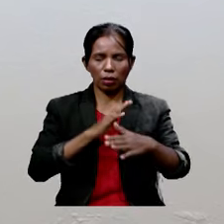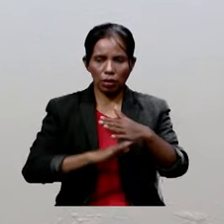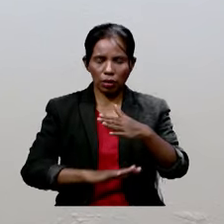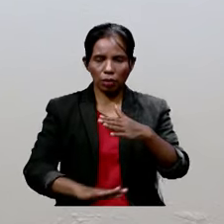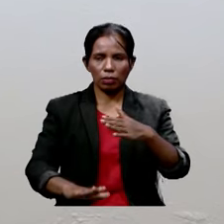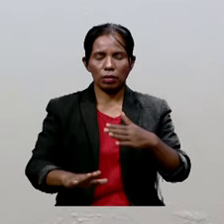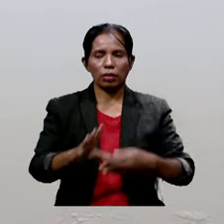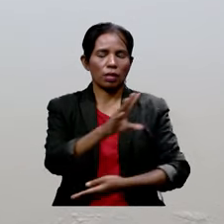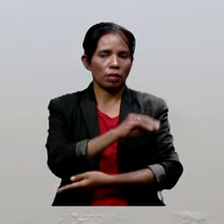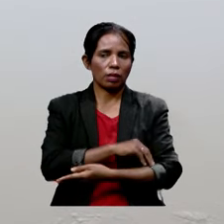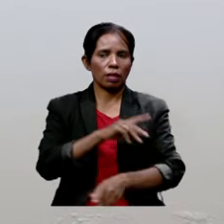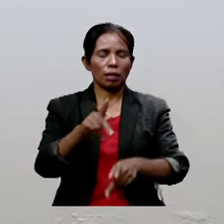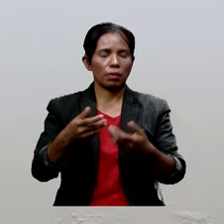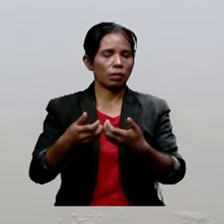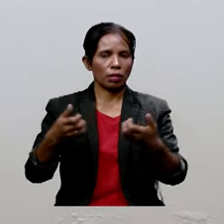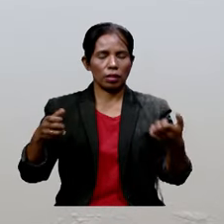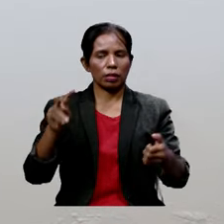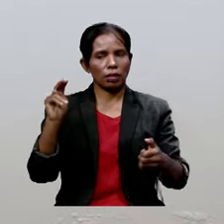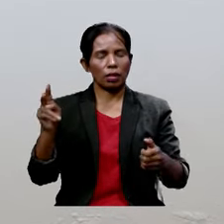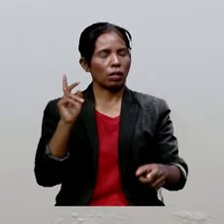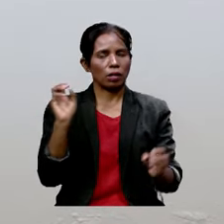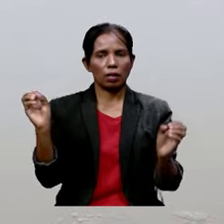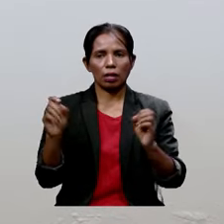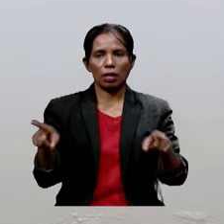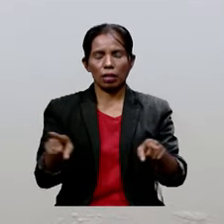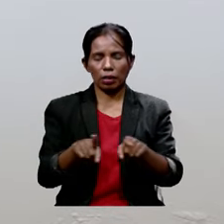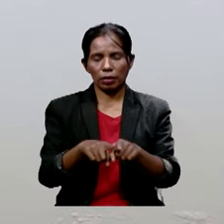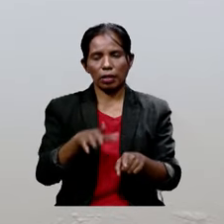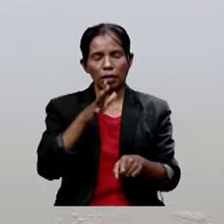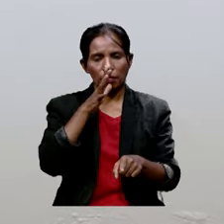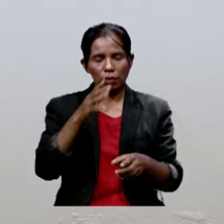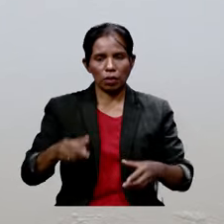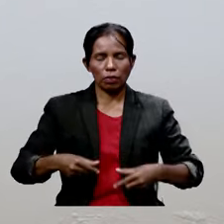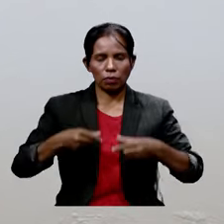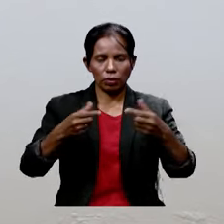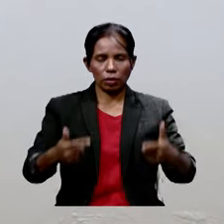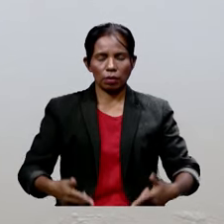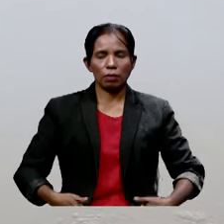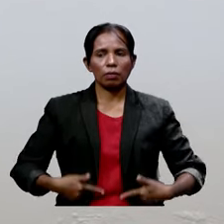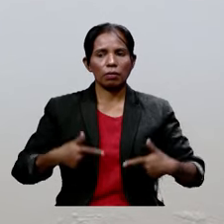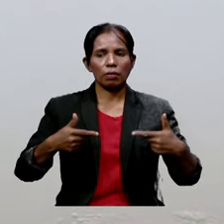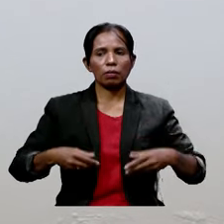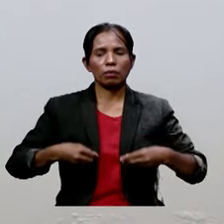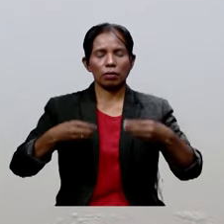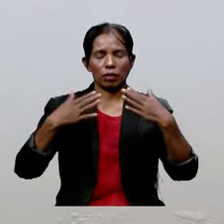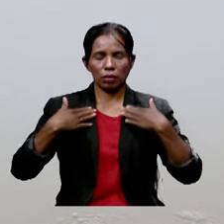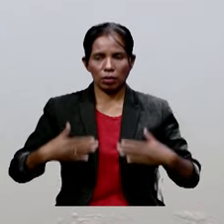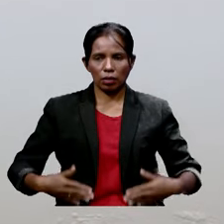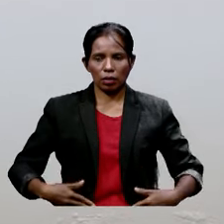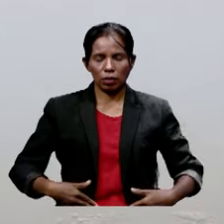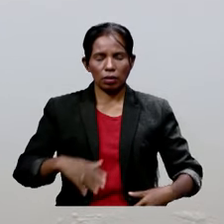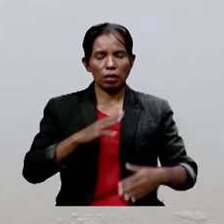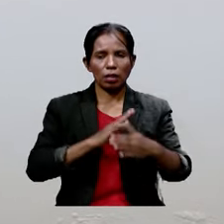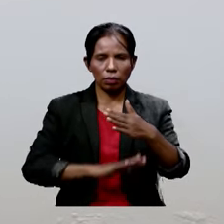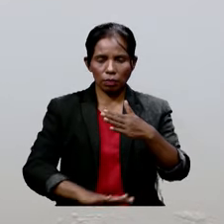ne e mahakara katu haketak nia klaro katak nu dari inang ida nia fon ini vida tomak fon ini isilolon tomak atu bele hahoris labari